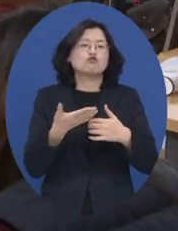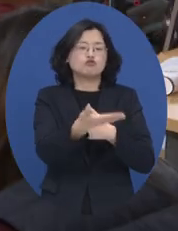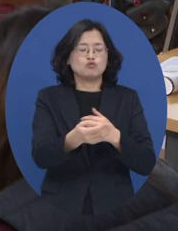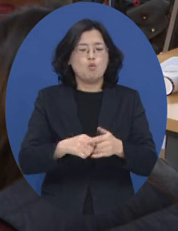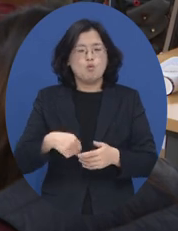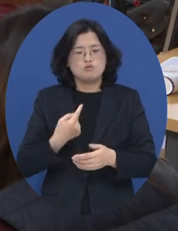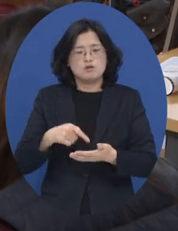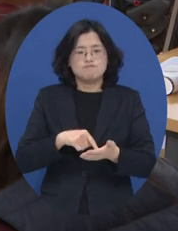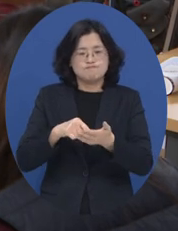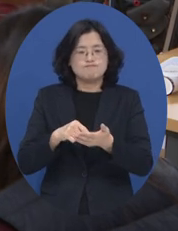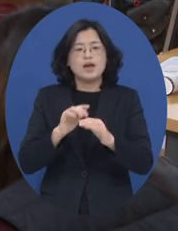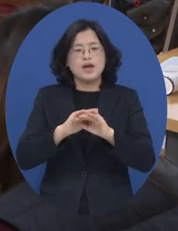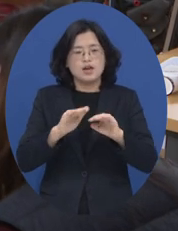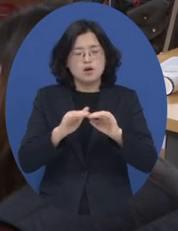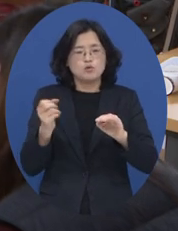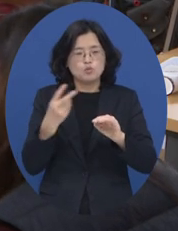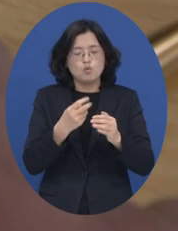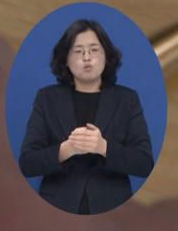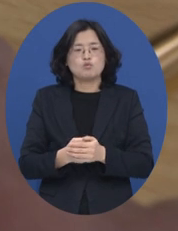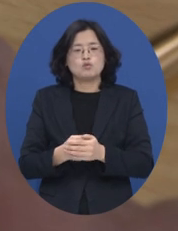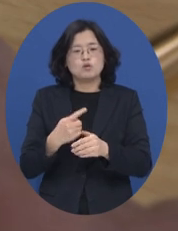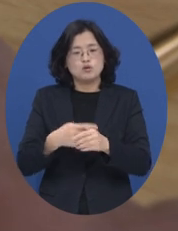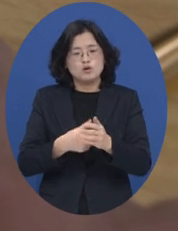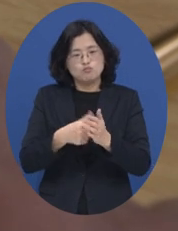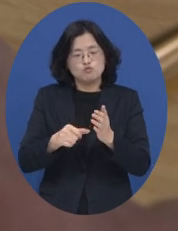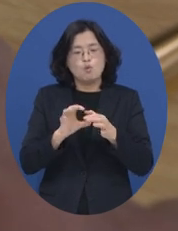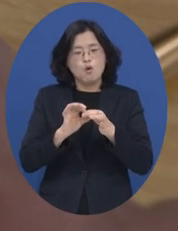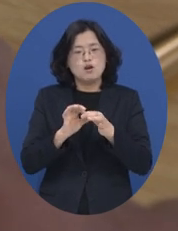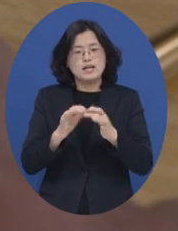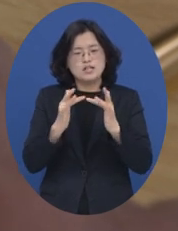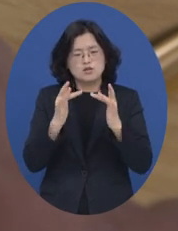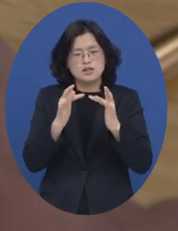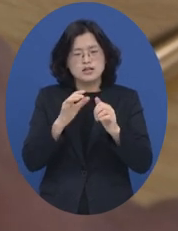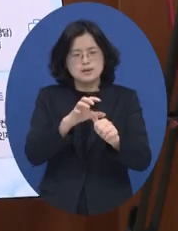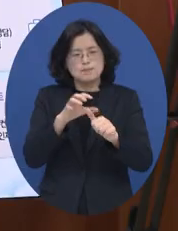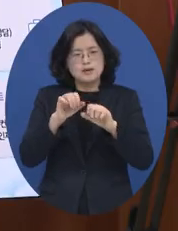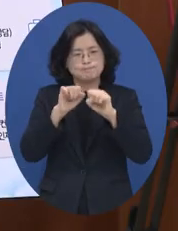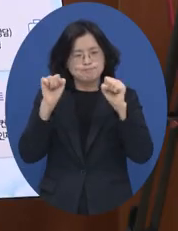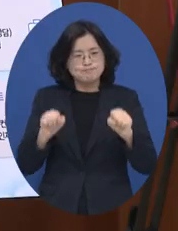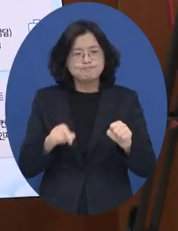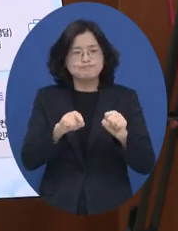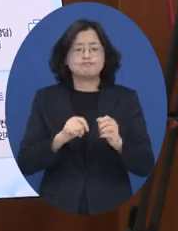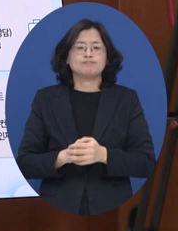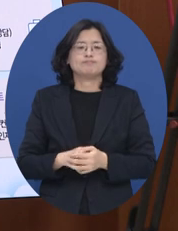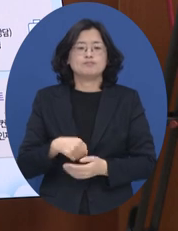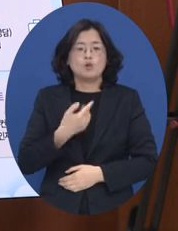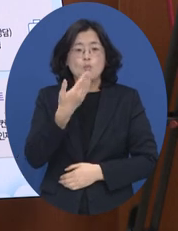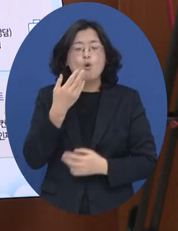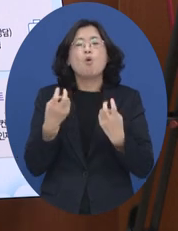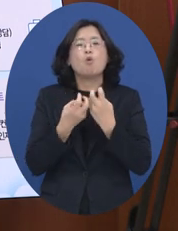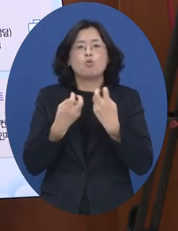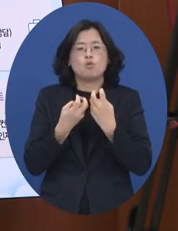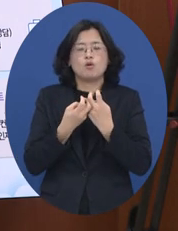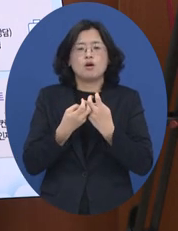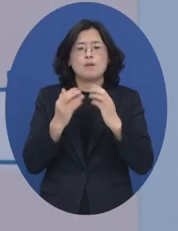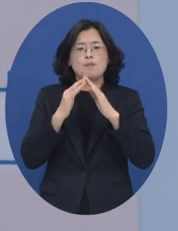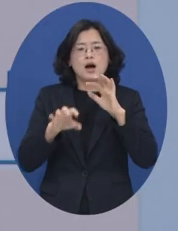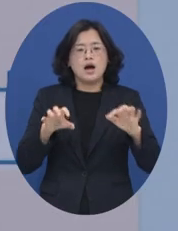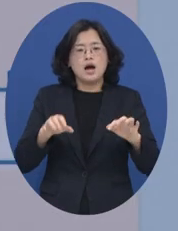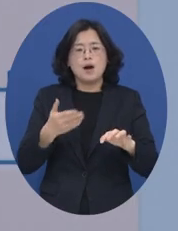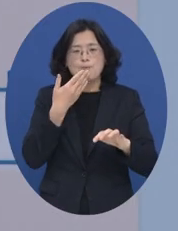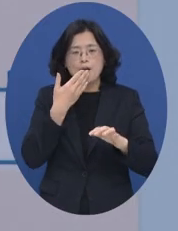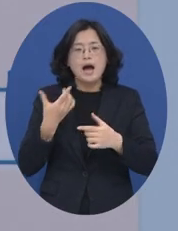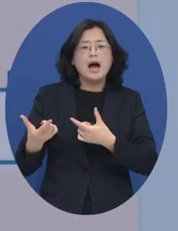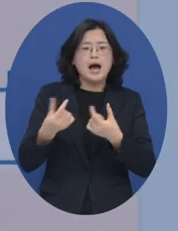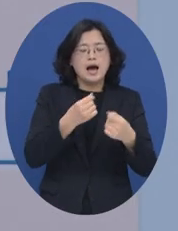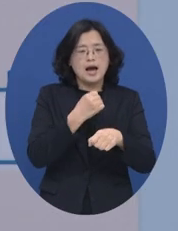돕고, 사물인터넷 기술을 활용해 24시간 긴급구조 시스템을 구축합니다. 혼밥 개선을 위해선 마을 공동부엌과